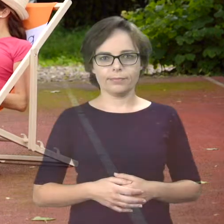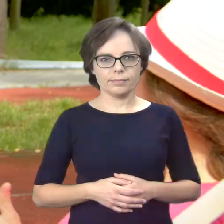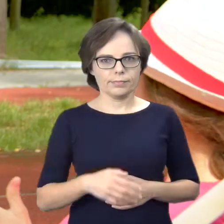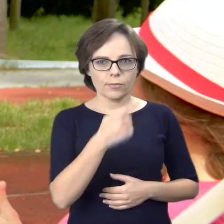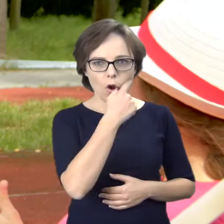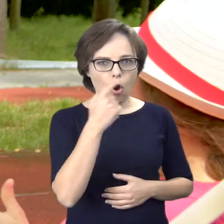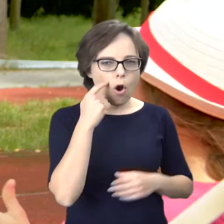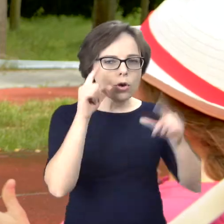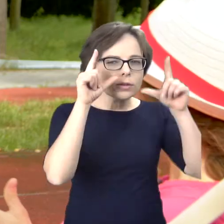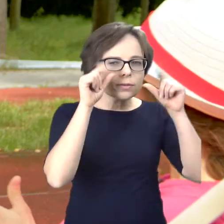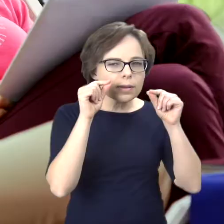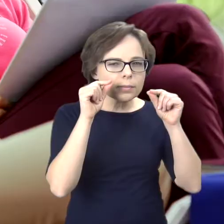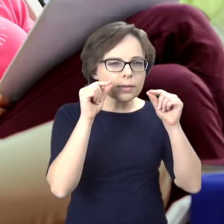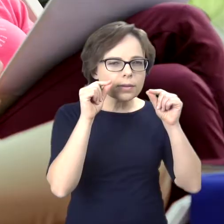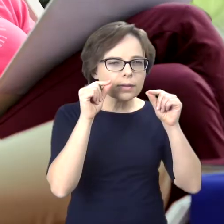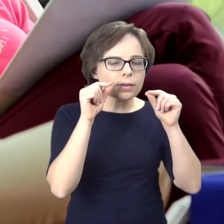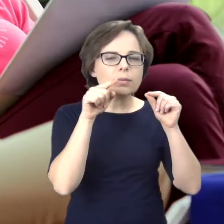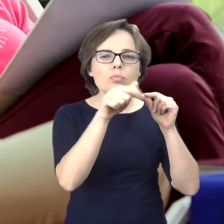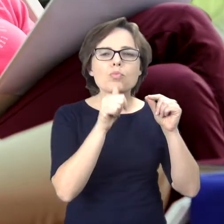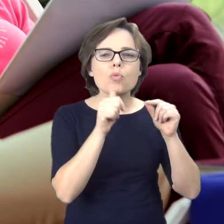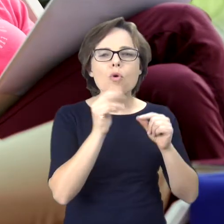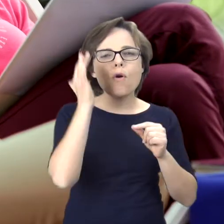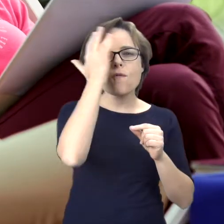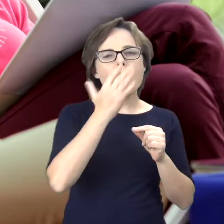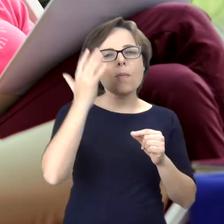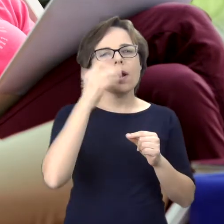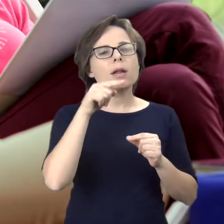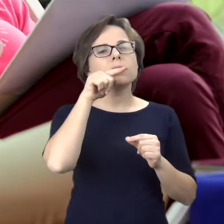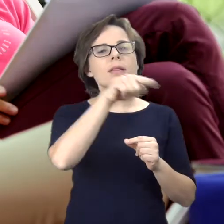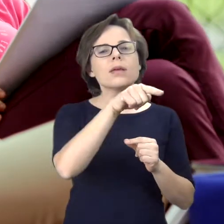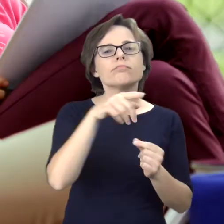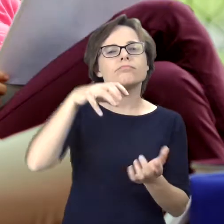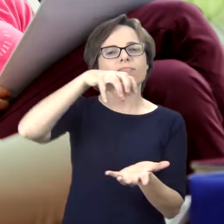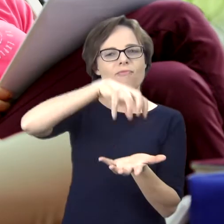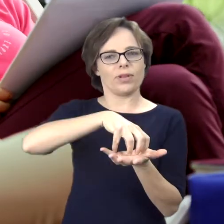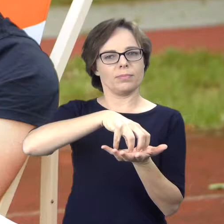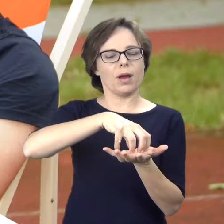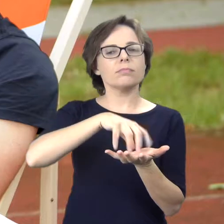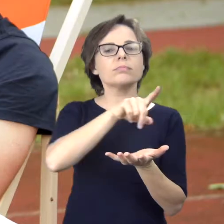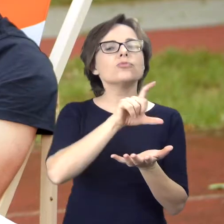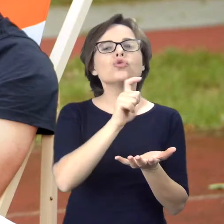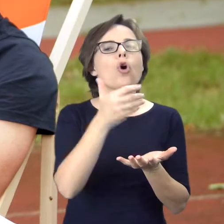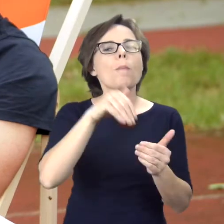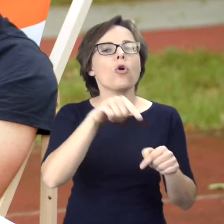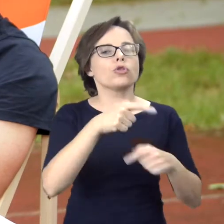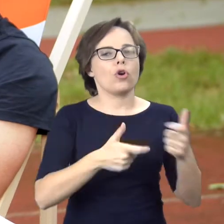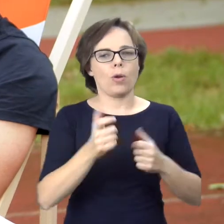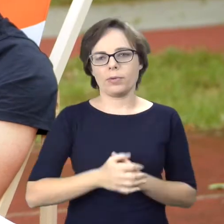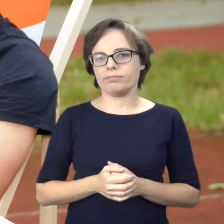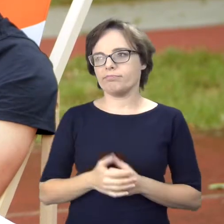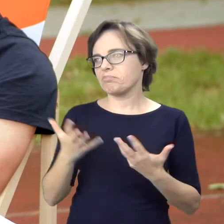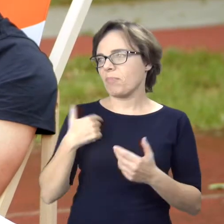Zamknij oczy i wyobraź sobie, że jesteś na wyspie. Co można robić na wyspie? Oglądam